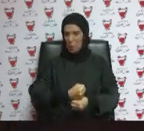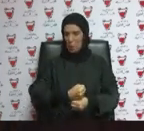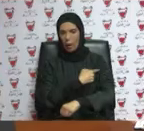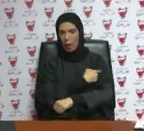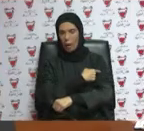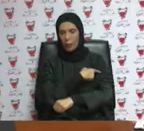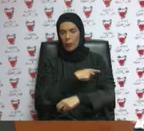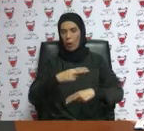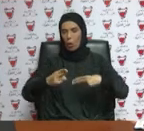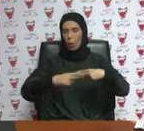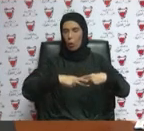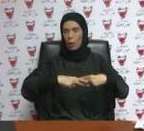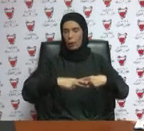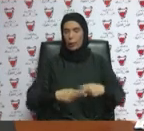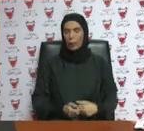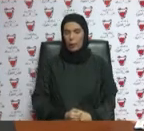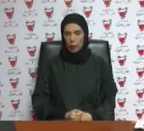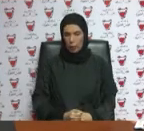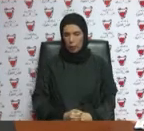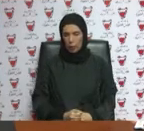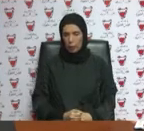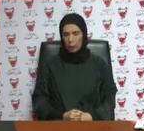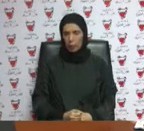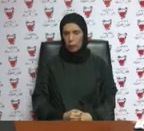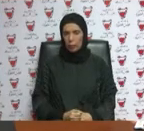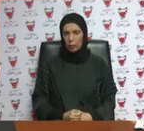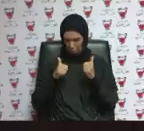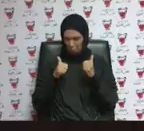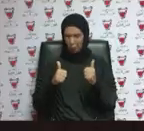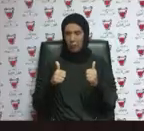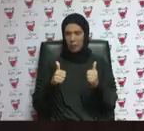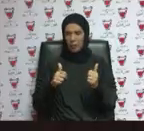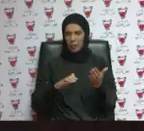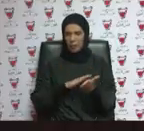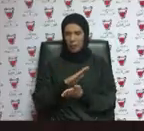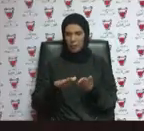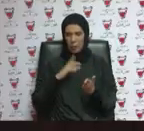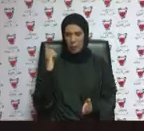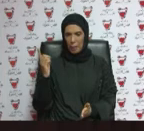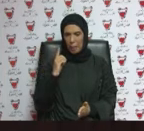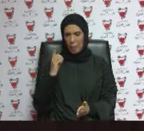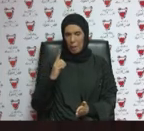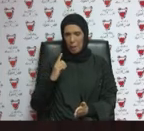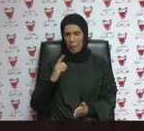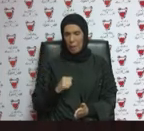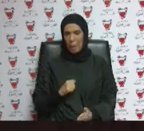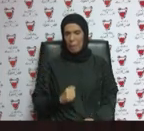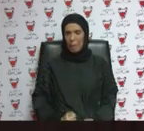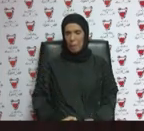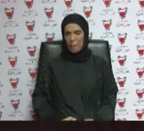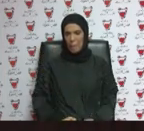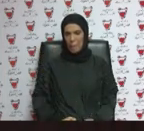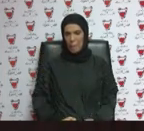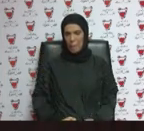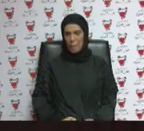بأنه يعني وبقيادة صاحب السمو ولي العهد قادر على تجاوز الأزمة العالمية والقفز أمام هذه الموجة، مما